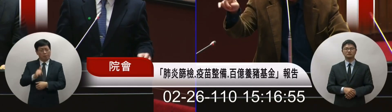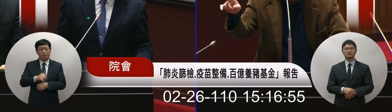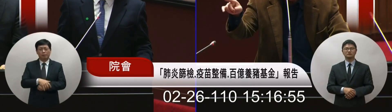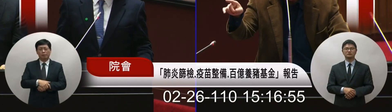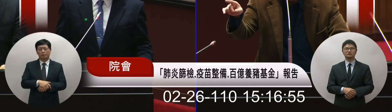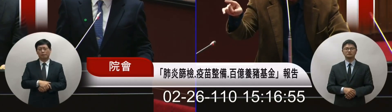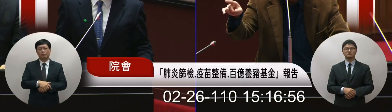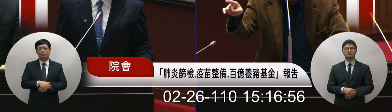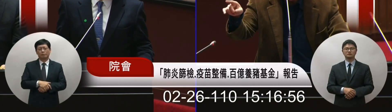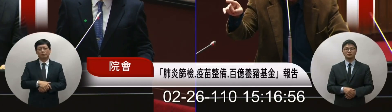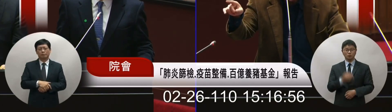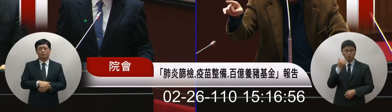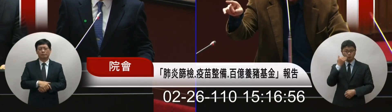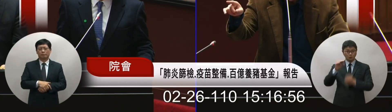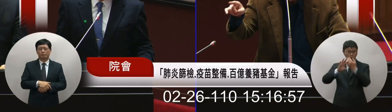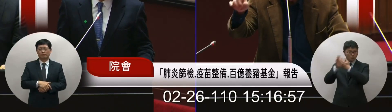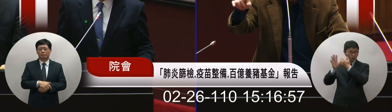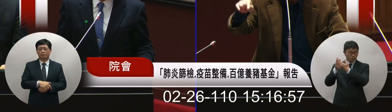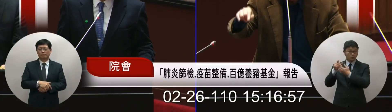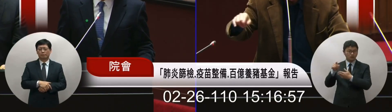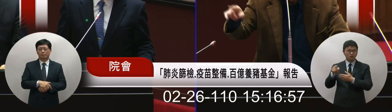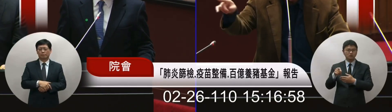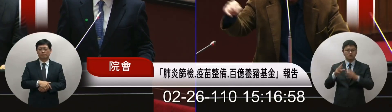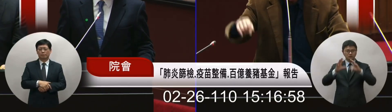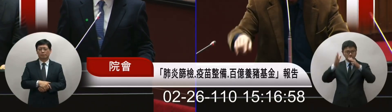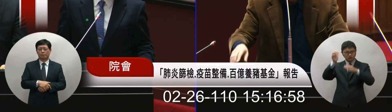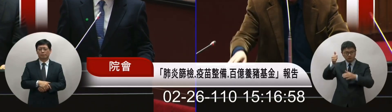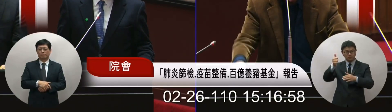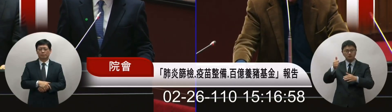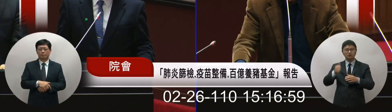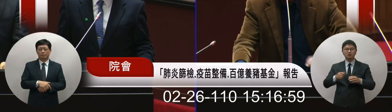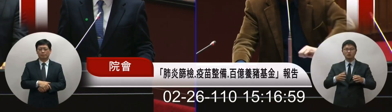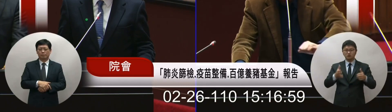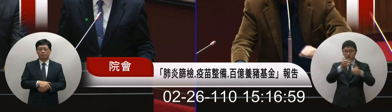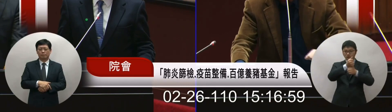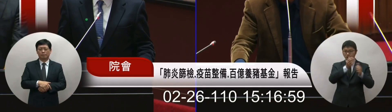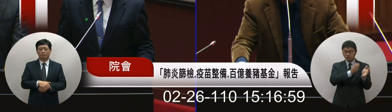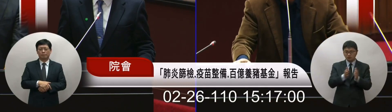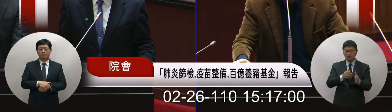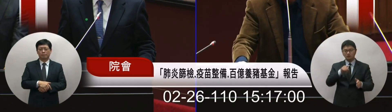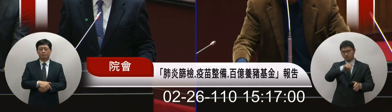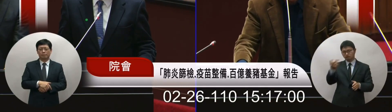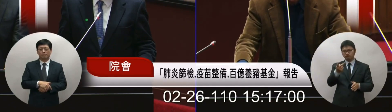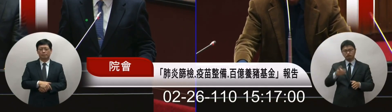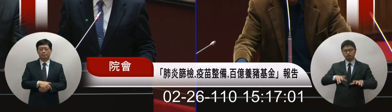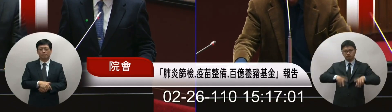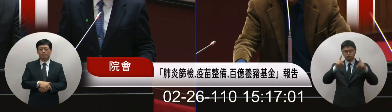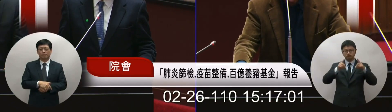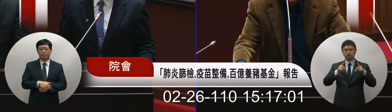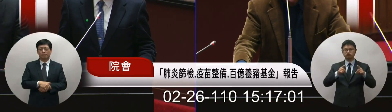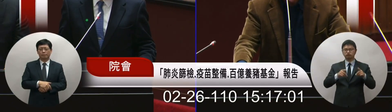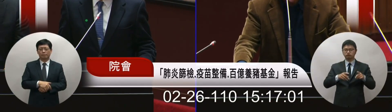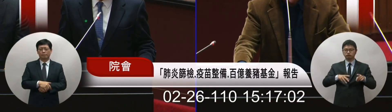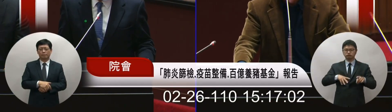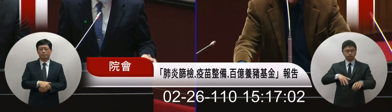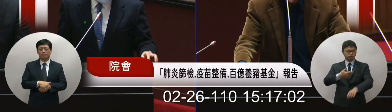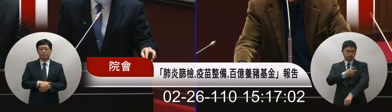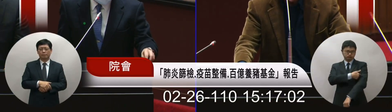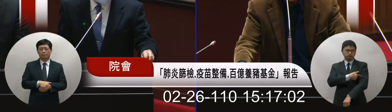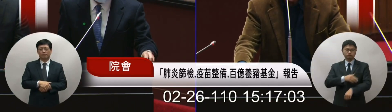在别的国家总统啦、总理啊，都率先打很多都如此